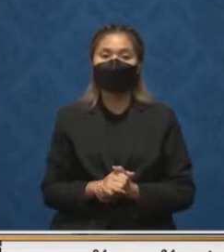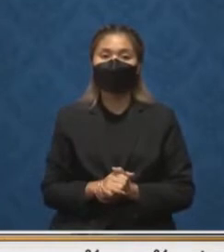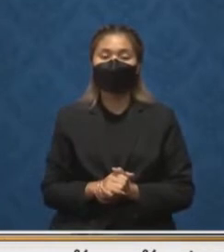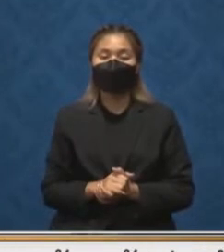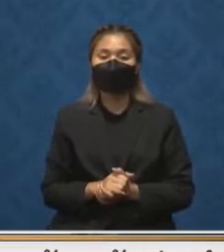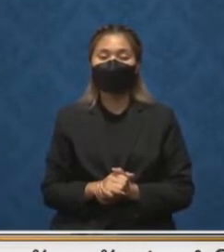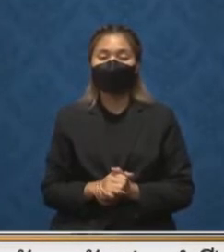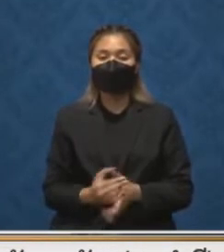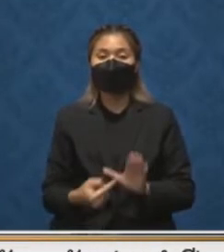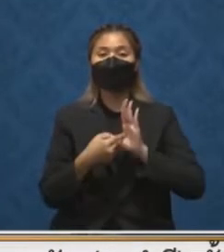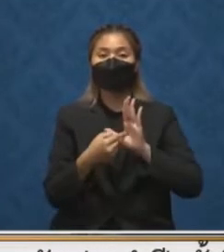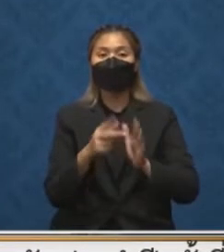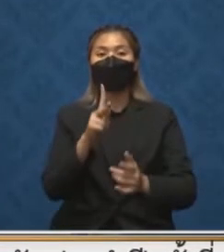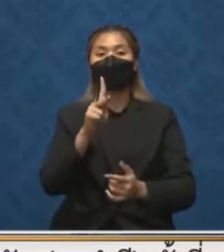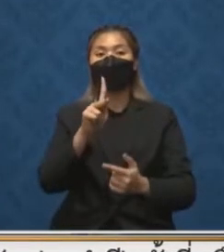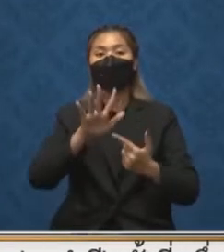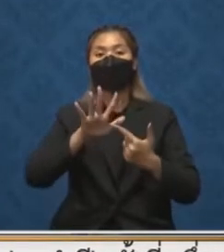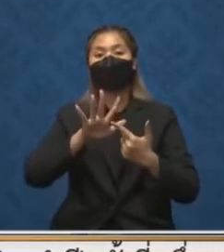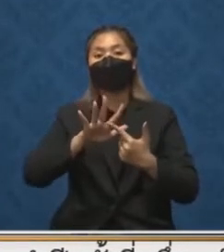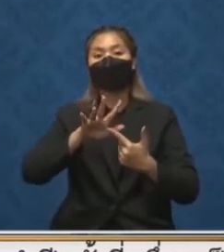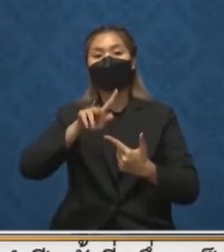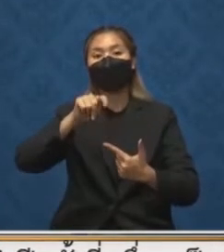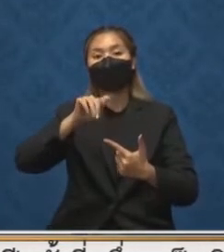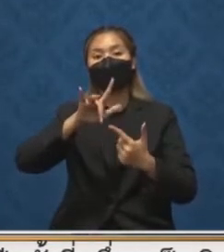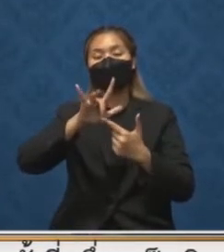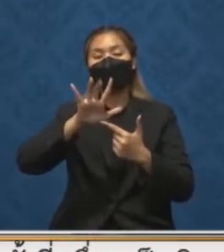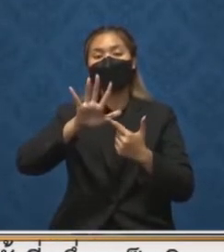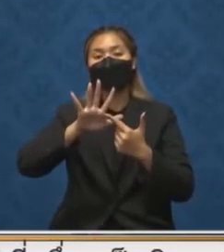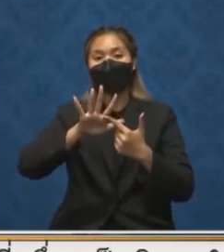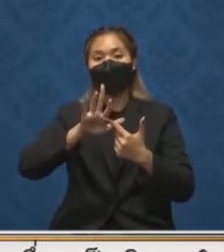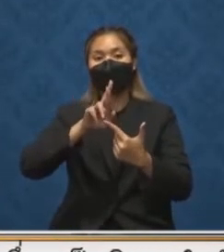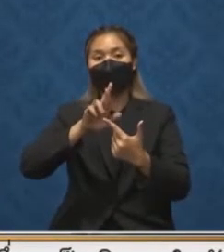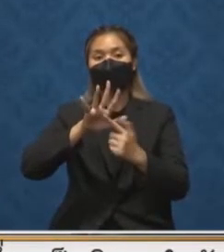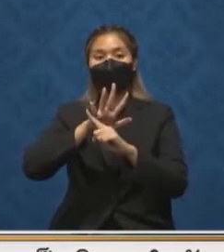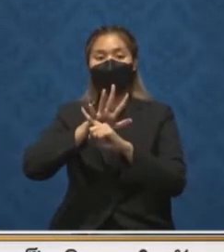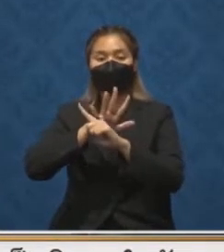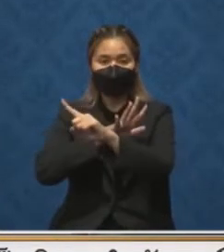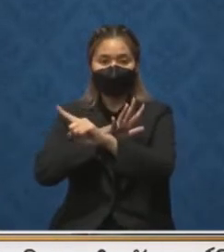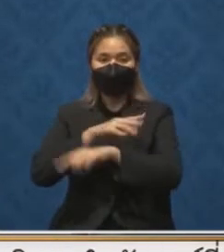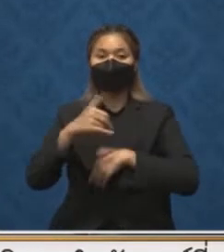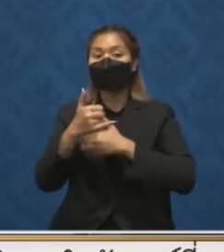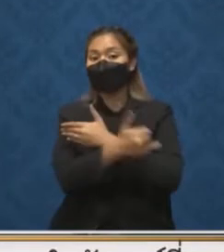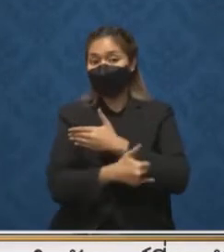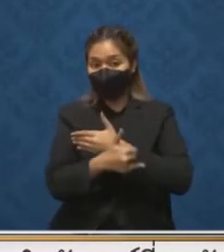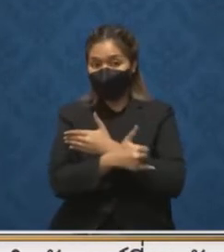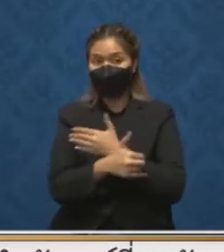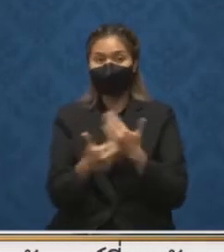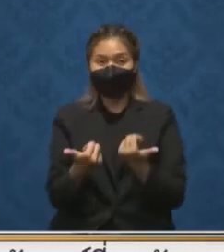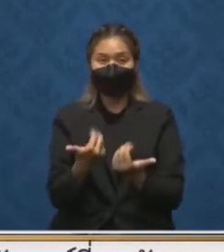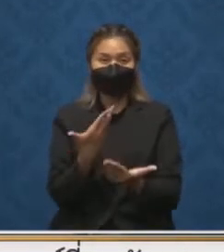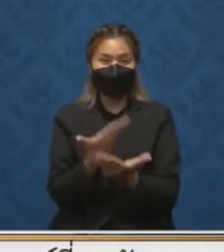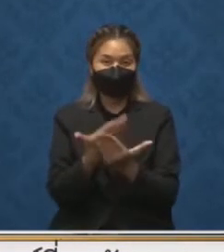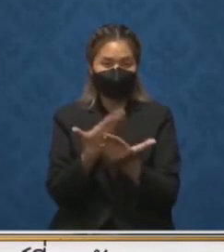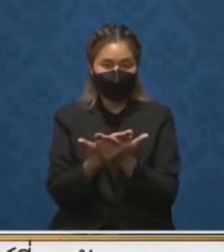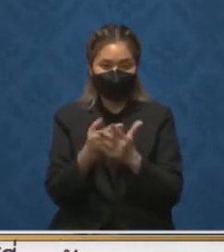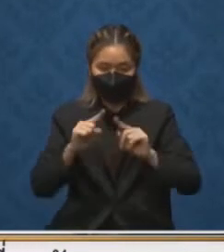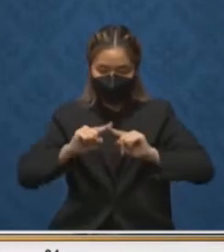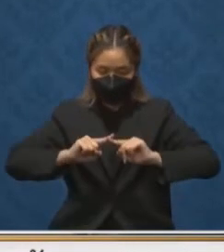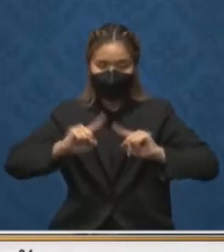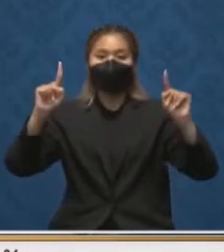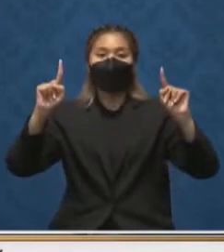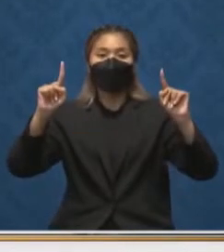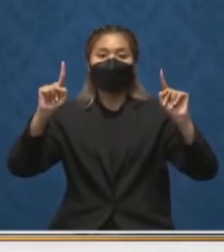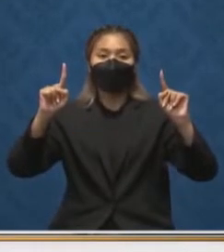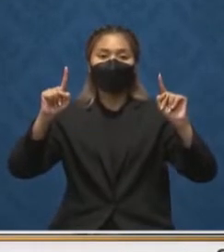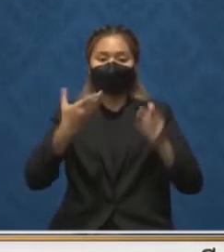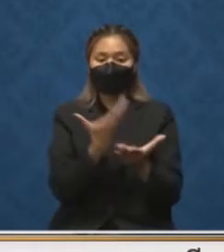ึ่มีการสมffe Mater อยู่คอนข้างมากปัญหากคือว่าโ้นทุนต่ กัมากต้